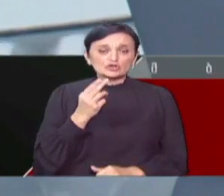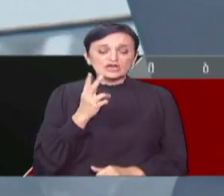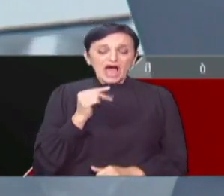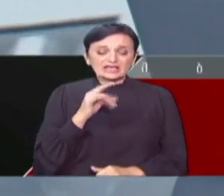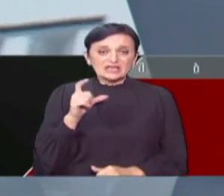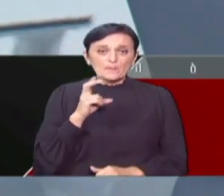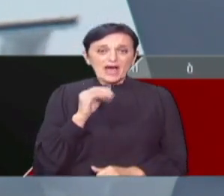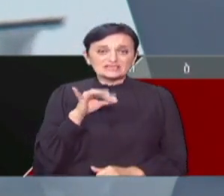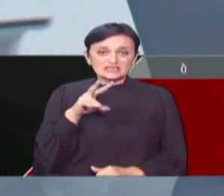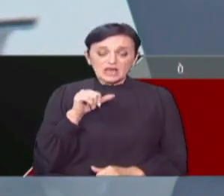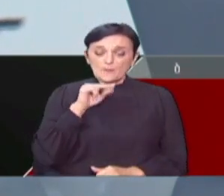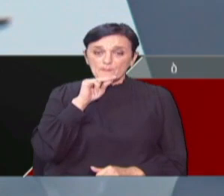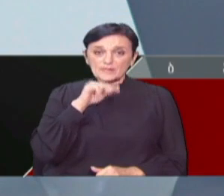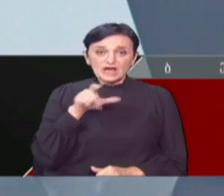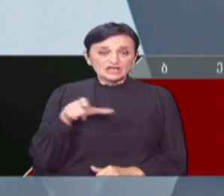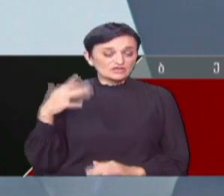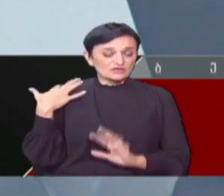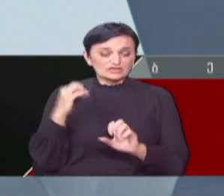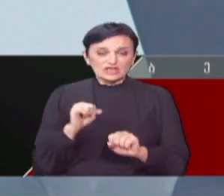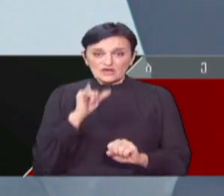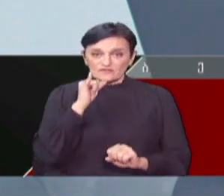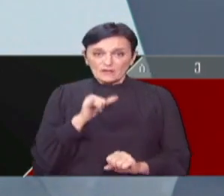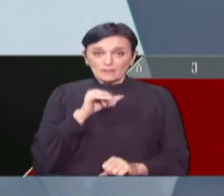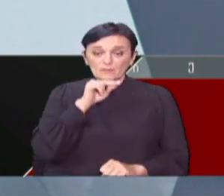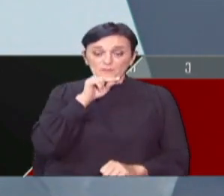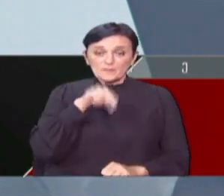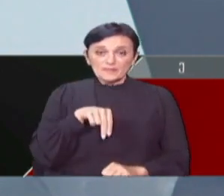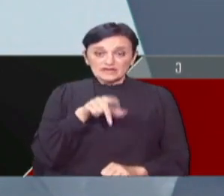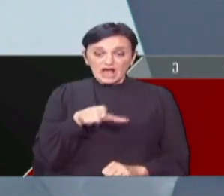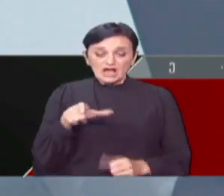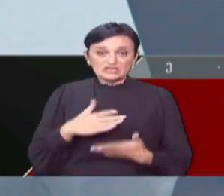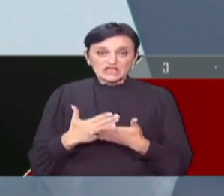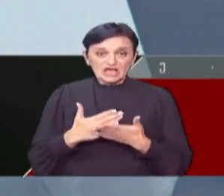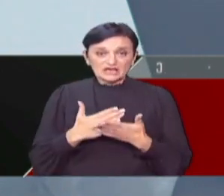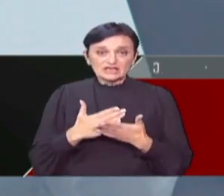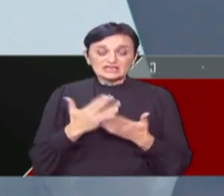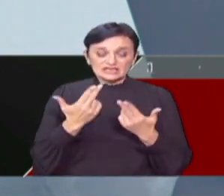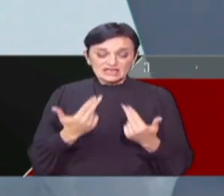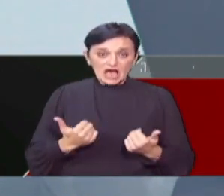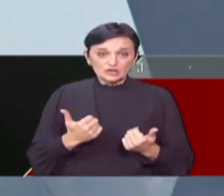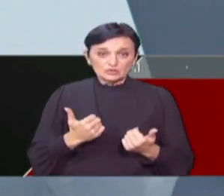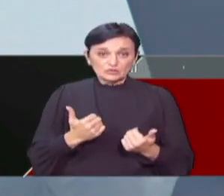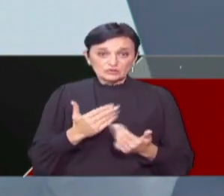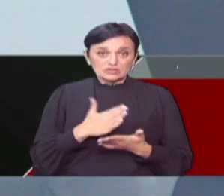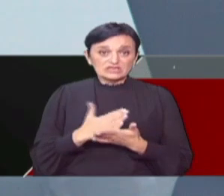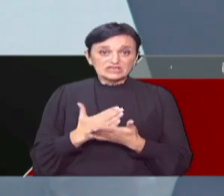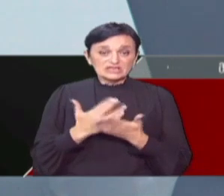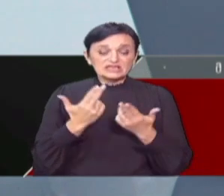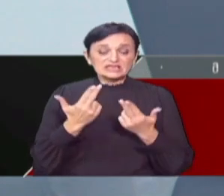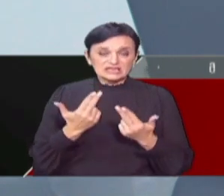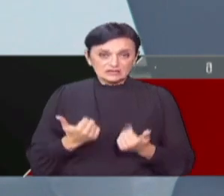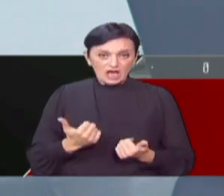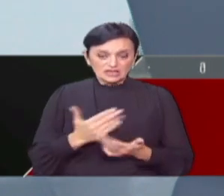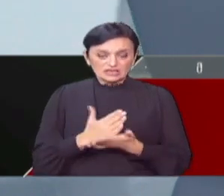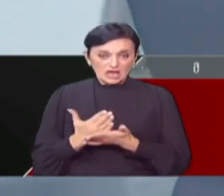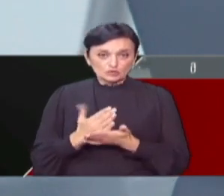კახიძე ბრალდებულების ინტერესებს ვეღარ დაიცავენ. ბრალდების ნაწილმა დანაშაული ნაწილობრივ ბრალდებულების ნაწილ მაგდანაშაული ნაწილობრივ